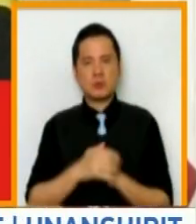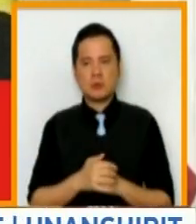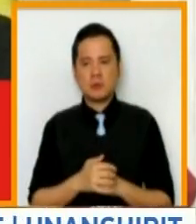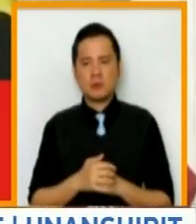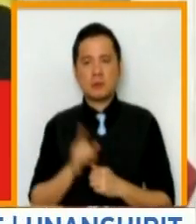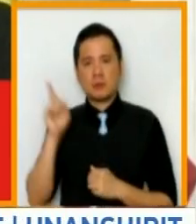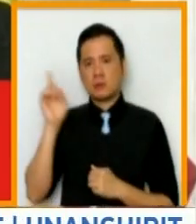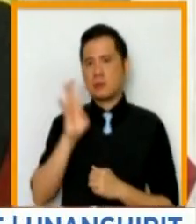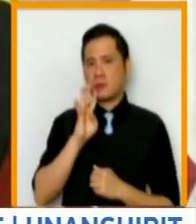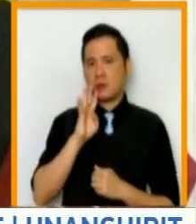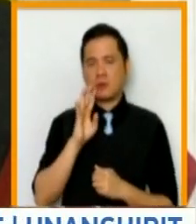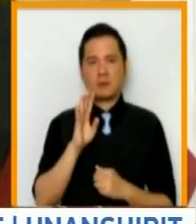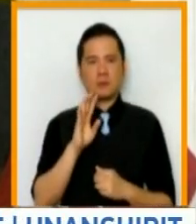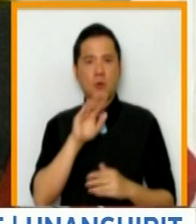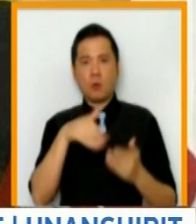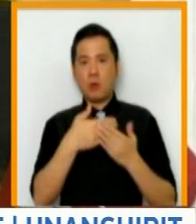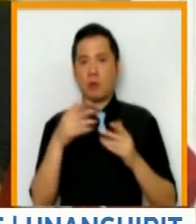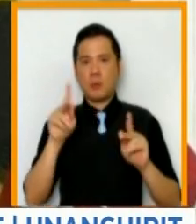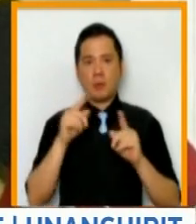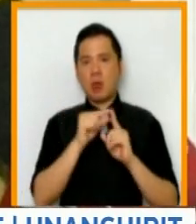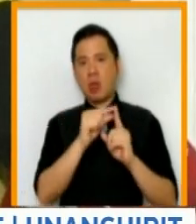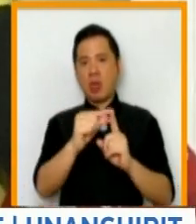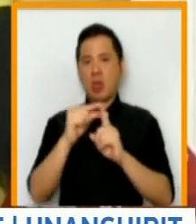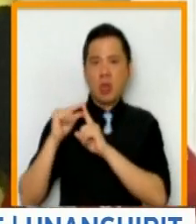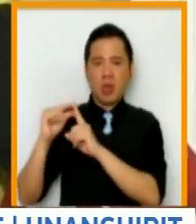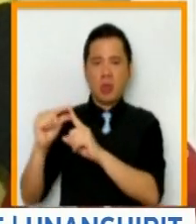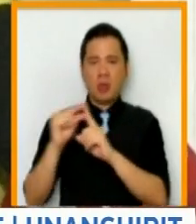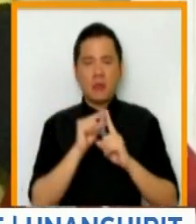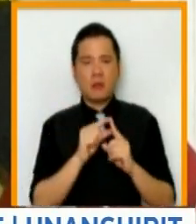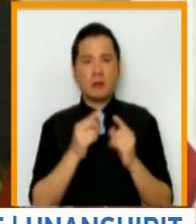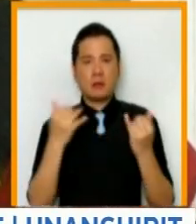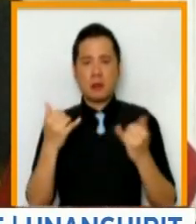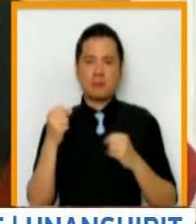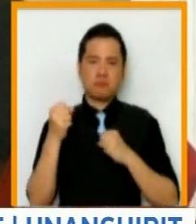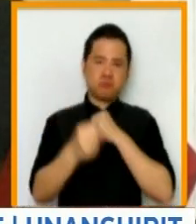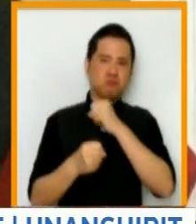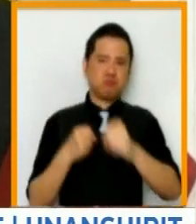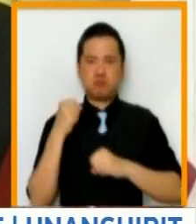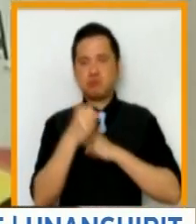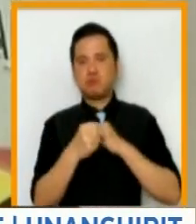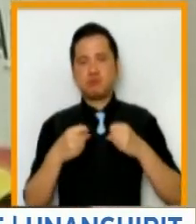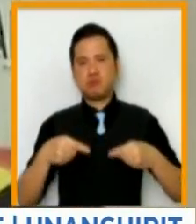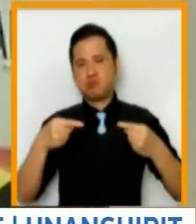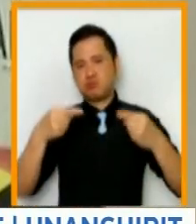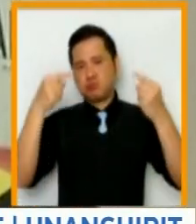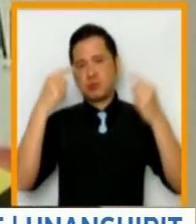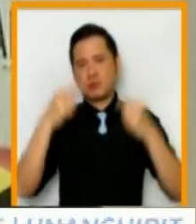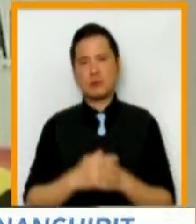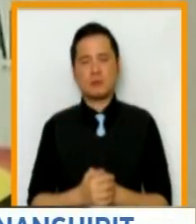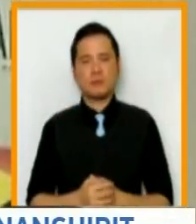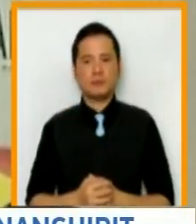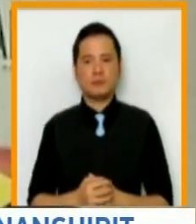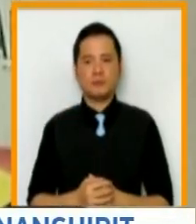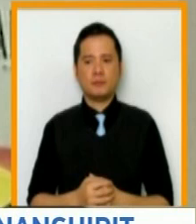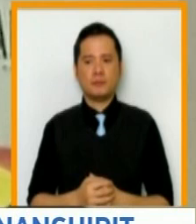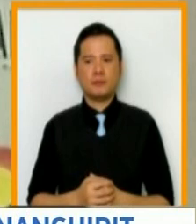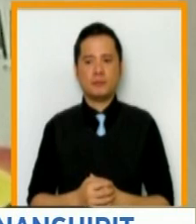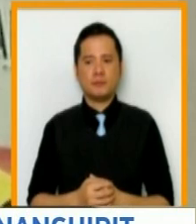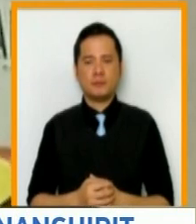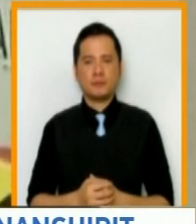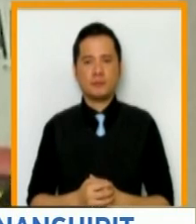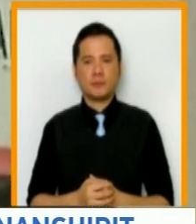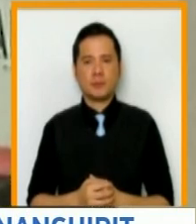na kalalaki na. Sinabot ko siya, suntok lang din. Sumunod na yung mga kasamaan ko. Yung ulo niya po tumama sa